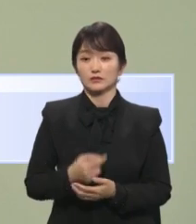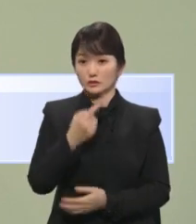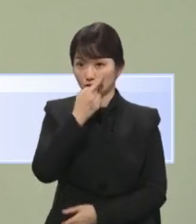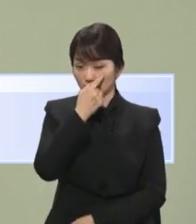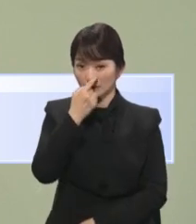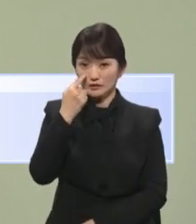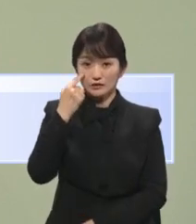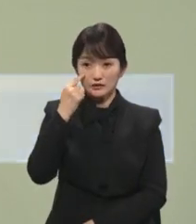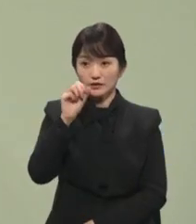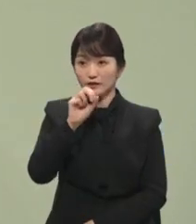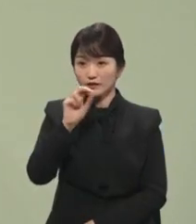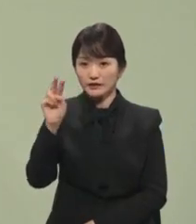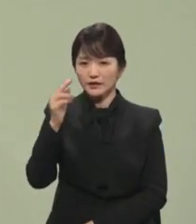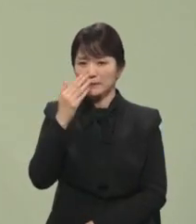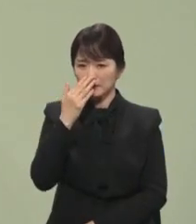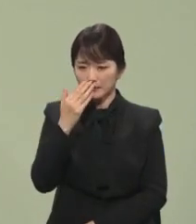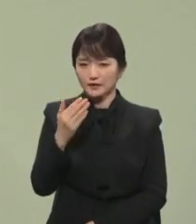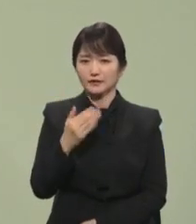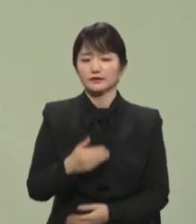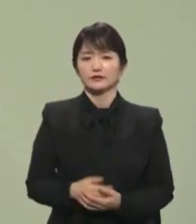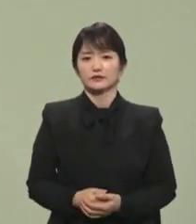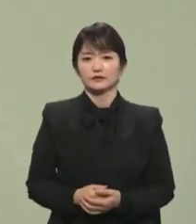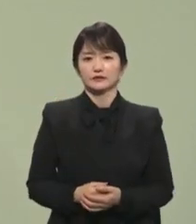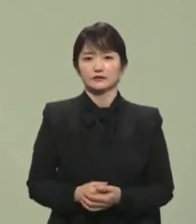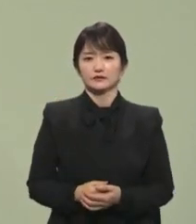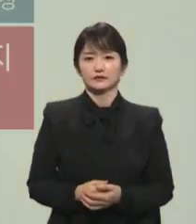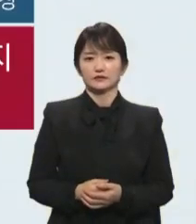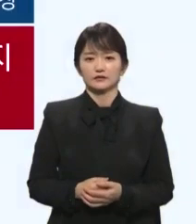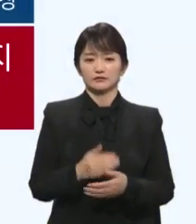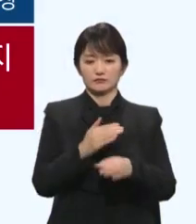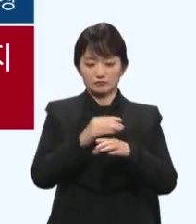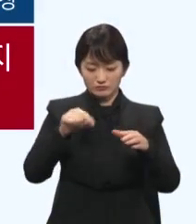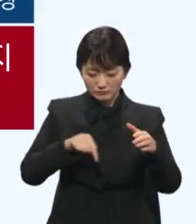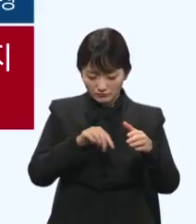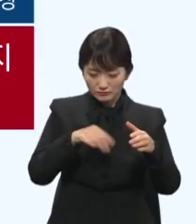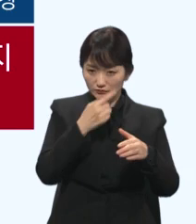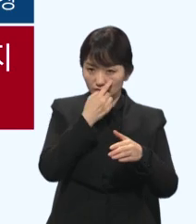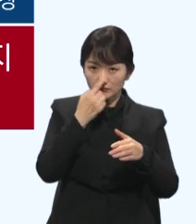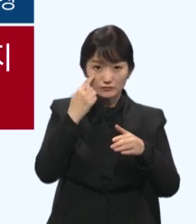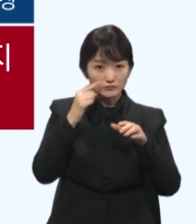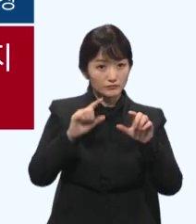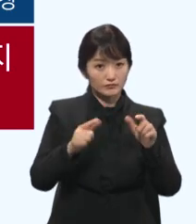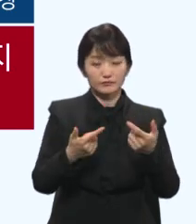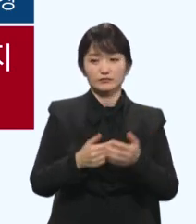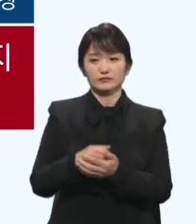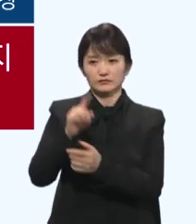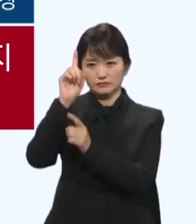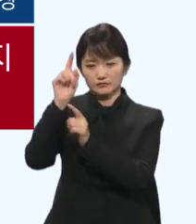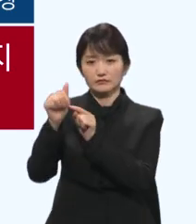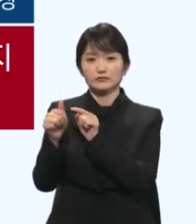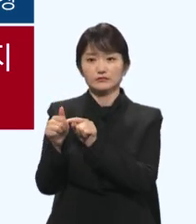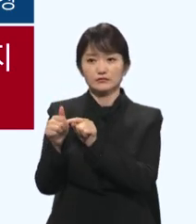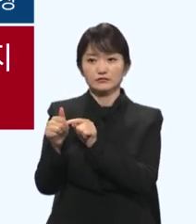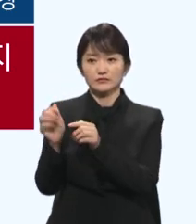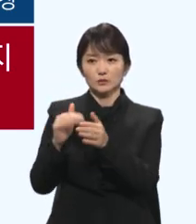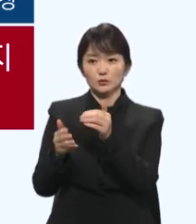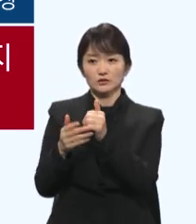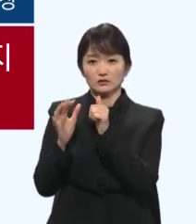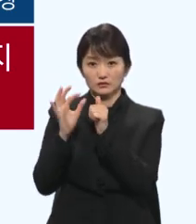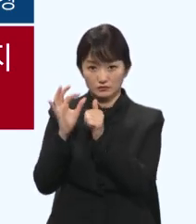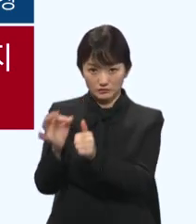돼야 이것도 이제 가능한 거거든요 그런데 당내에서는 그러한 태도가 확인되는게 아니라 오히려 이준석 전대표를 오히려 공천을